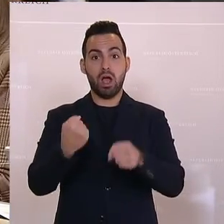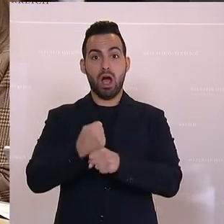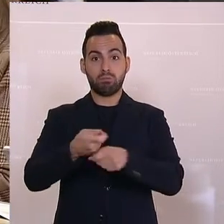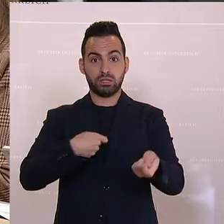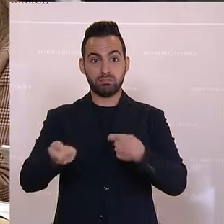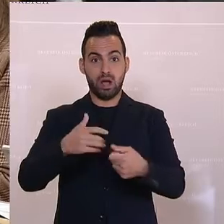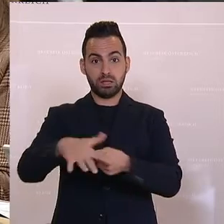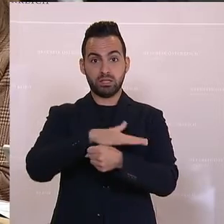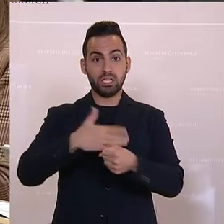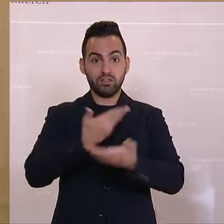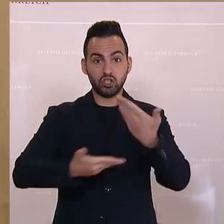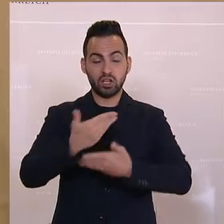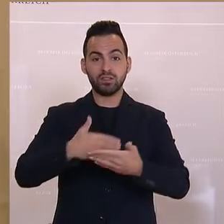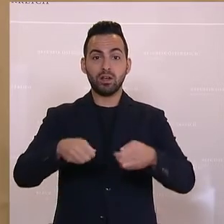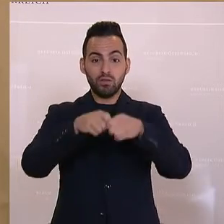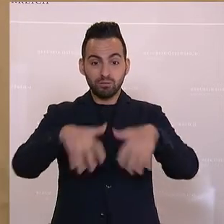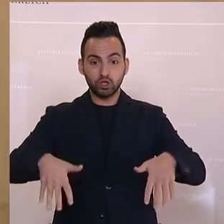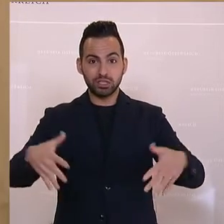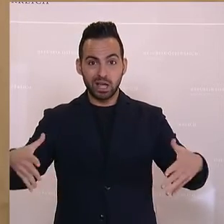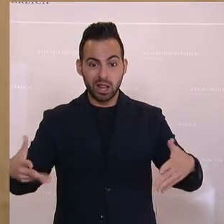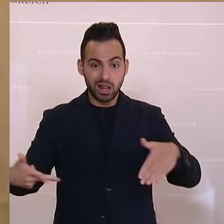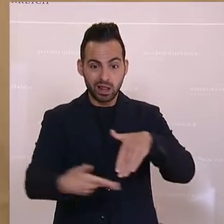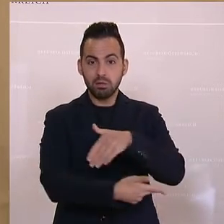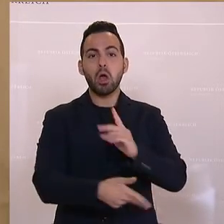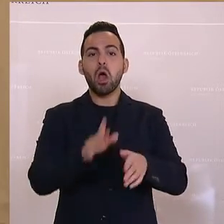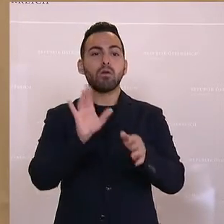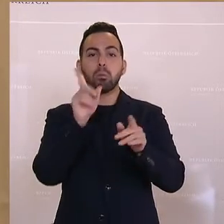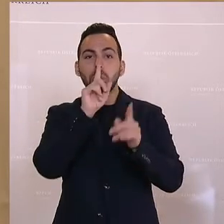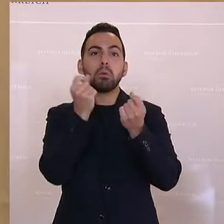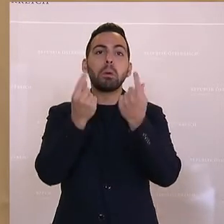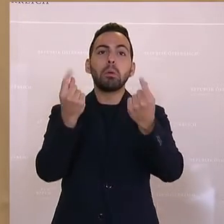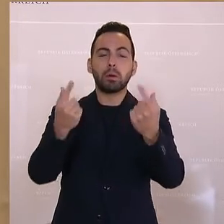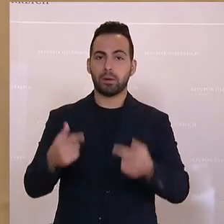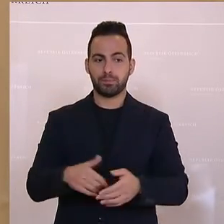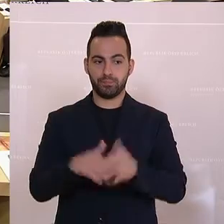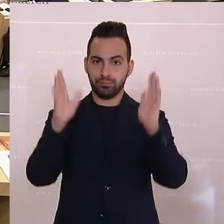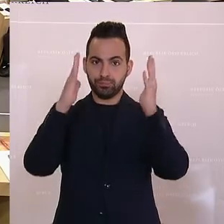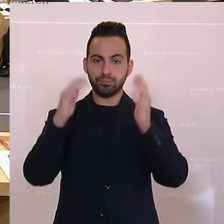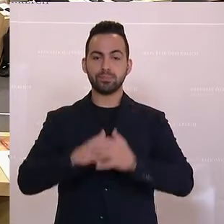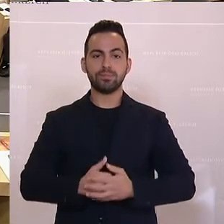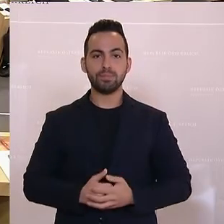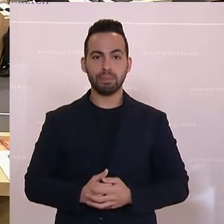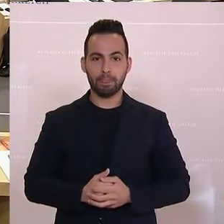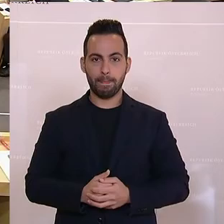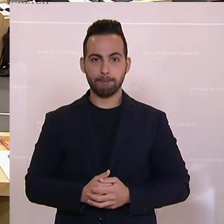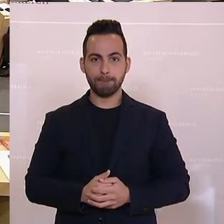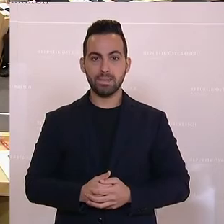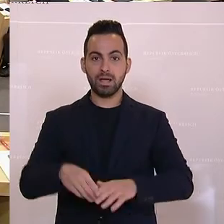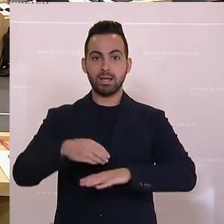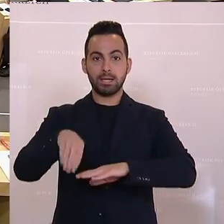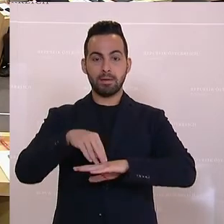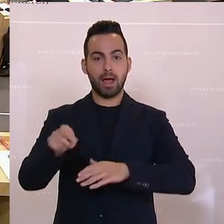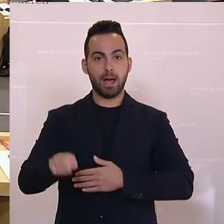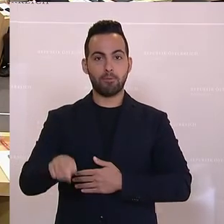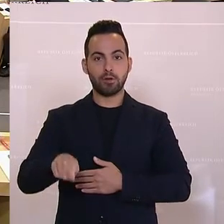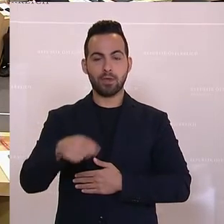Arbeitsmarkt, in der Wirtschaft an der Wurzel zu packen, sondern sie doktern herum. Das Budget setzt die falschen Schwerpunkte und die